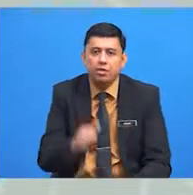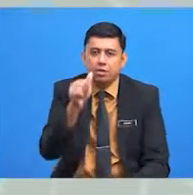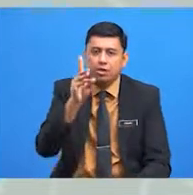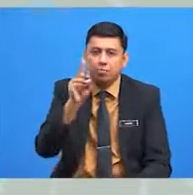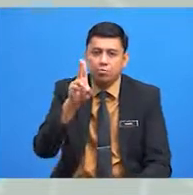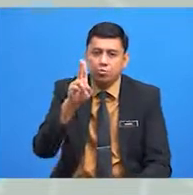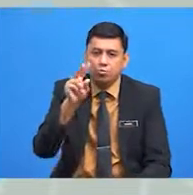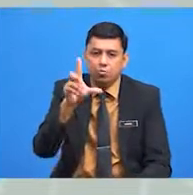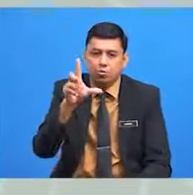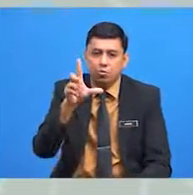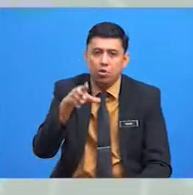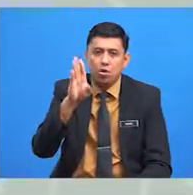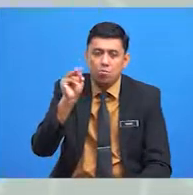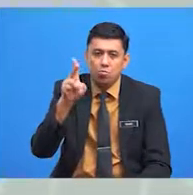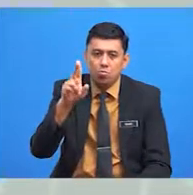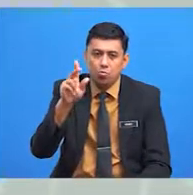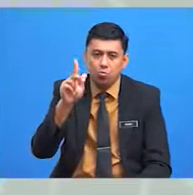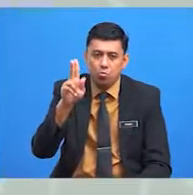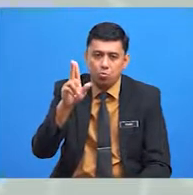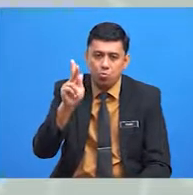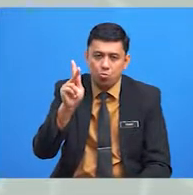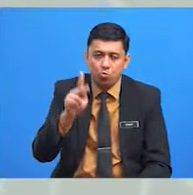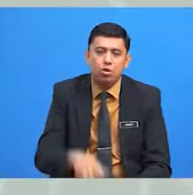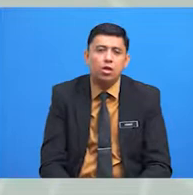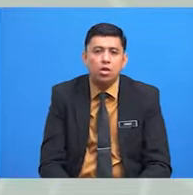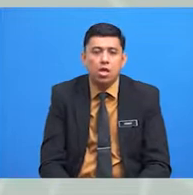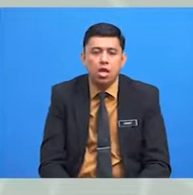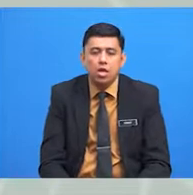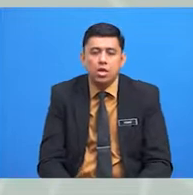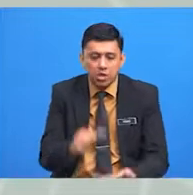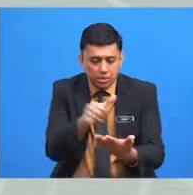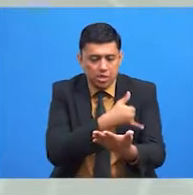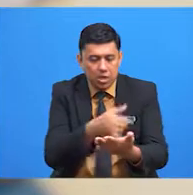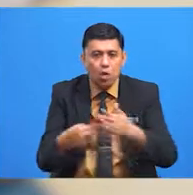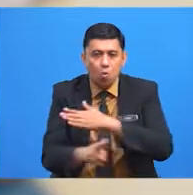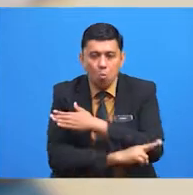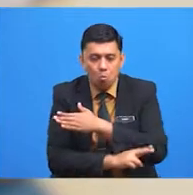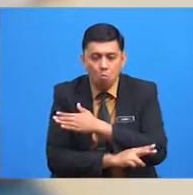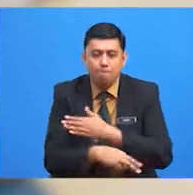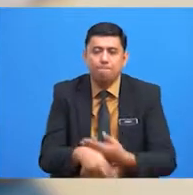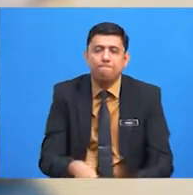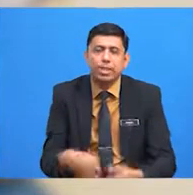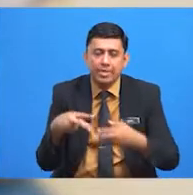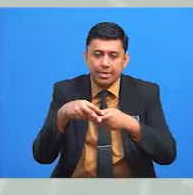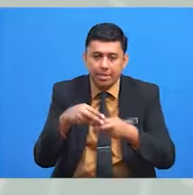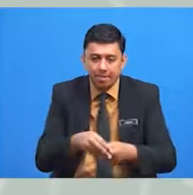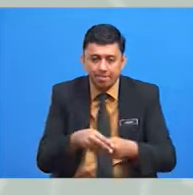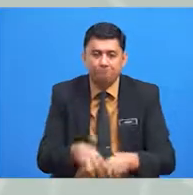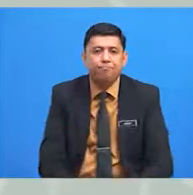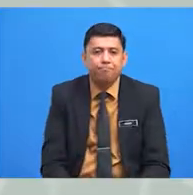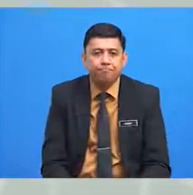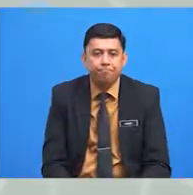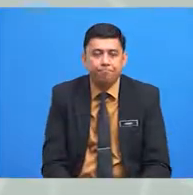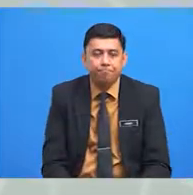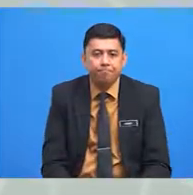Syair Siti Siana dan Syair Hukum Nikah. Tokoh seterusnya,